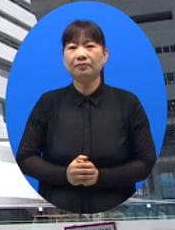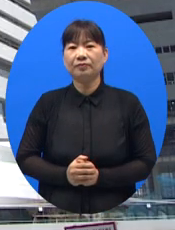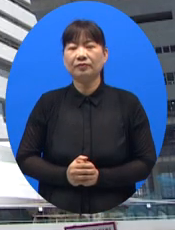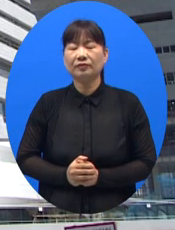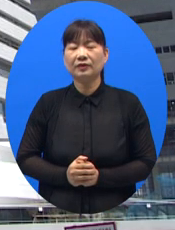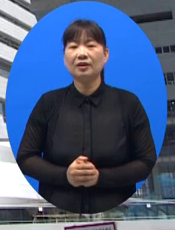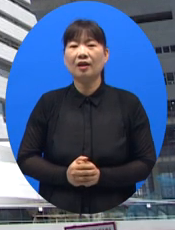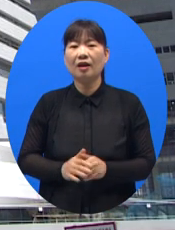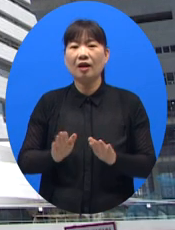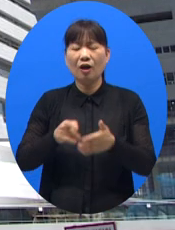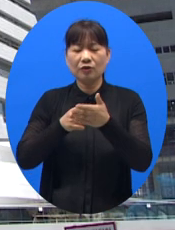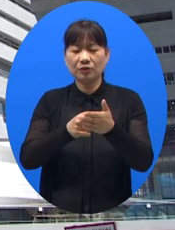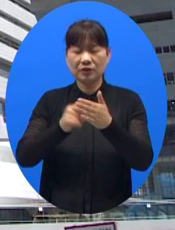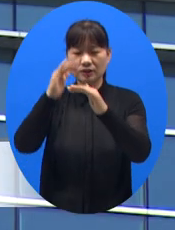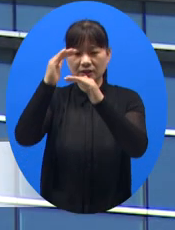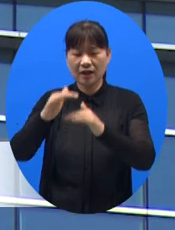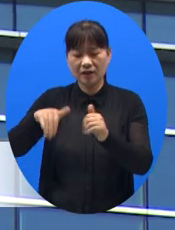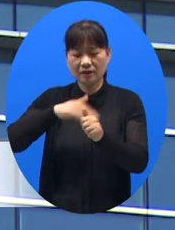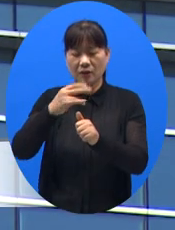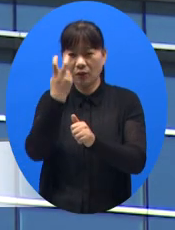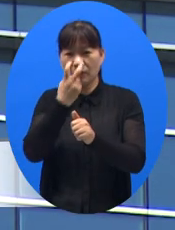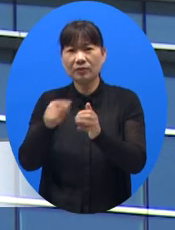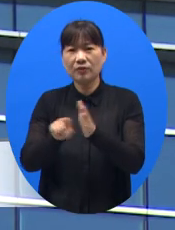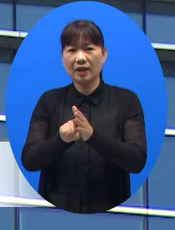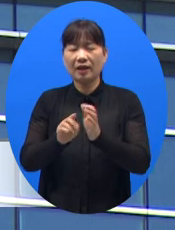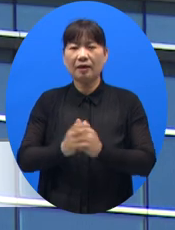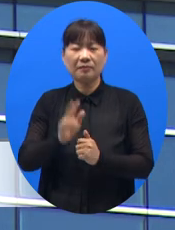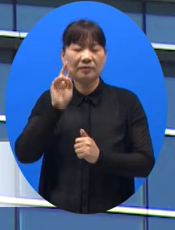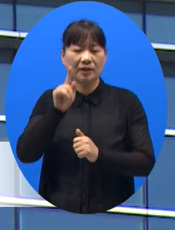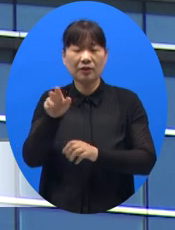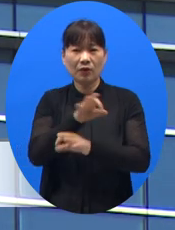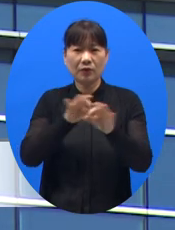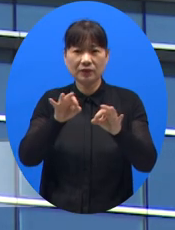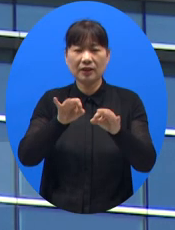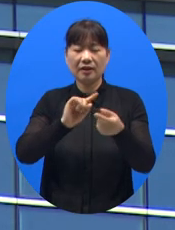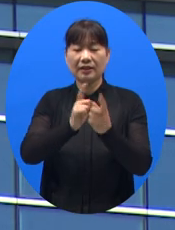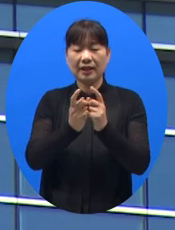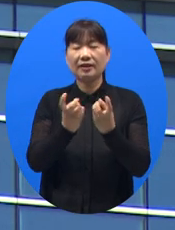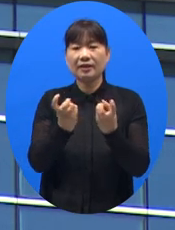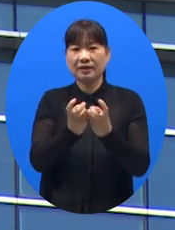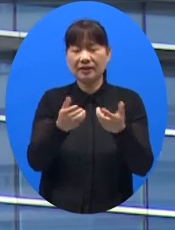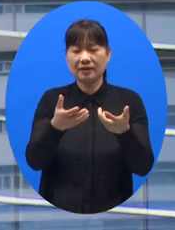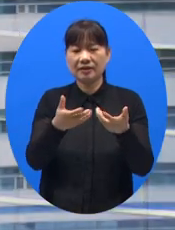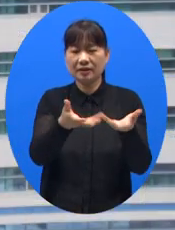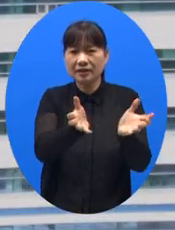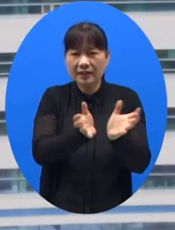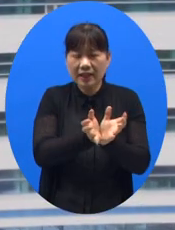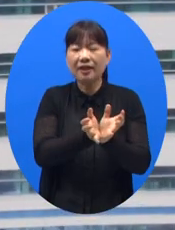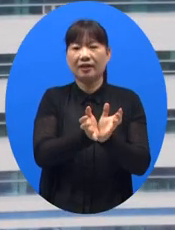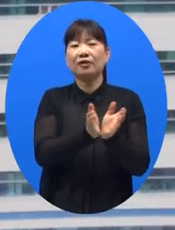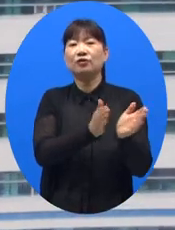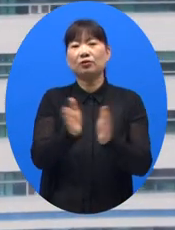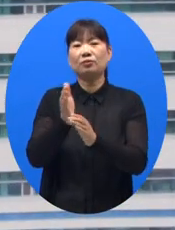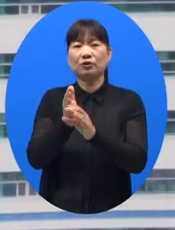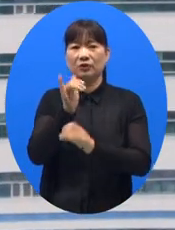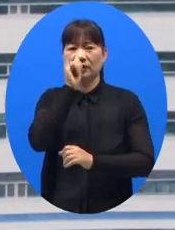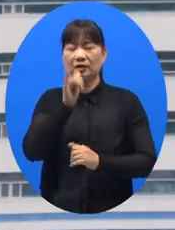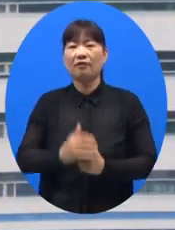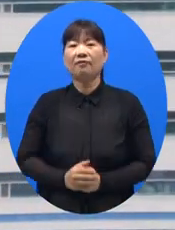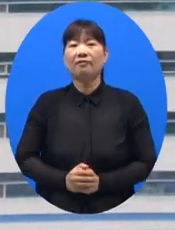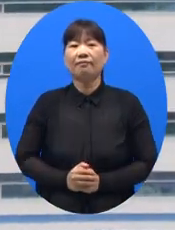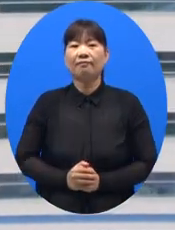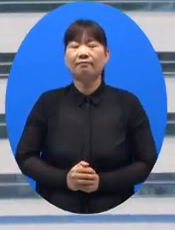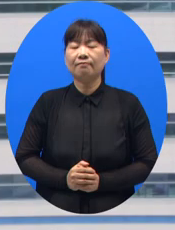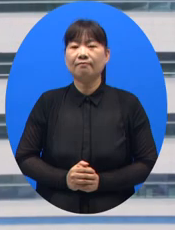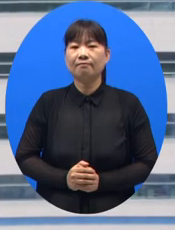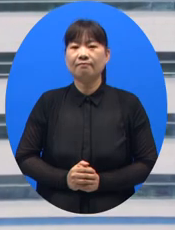8개 경기도는 추진상황 점검 을 위해 비상경제대책회의에 전담반 도 운영한다 는 계획입니다 경기 gtb 20입니다